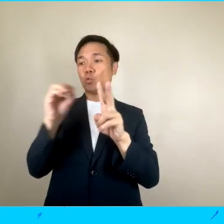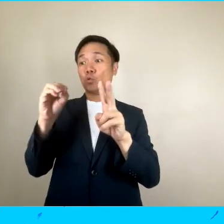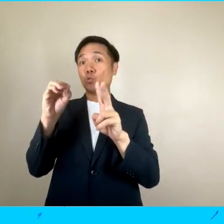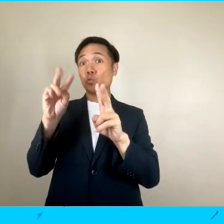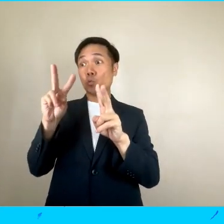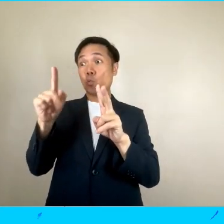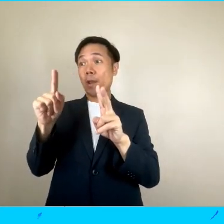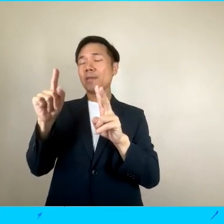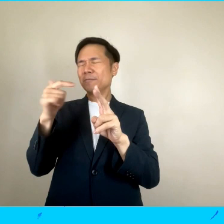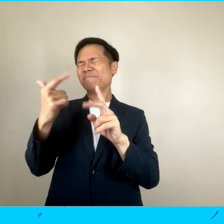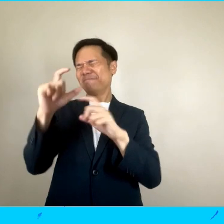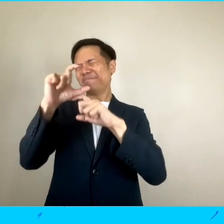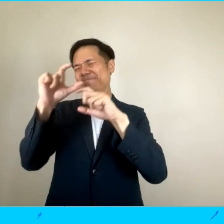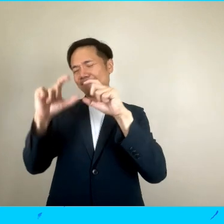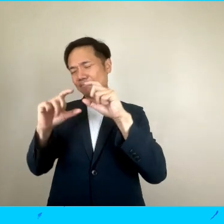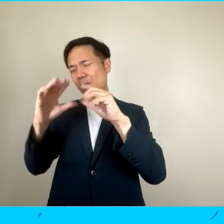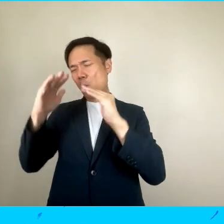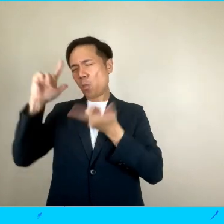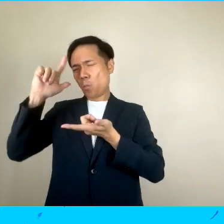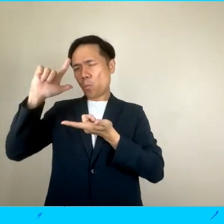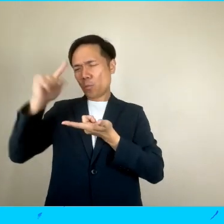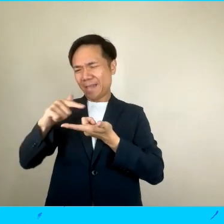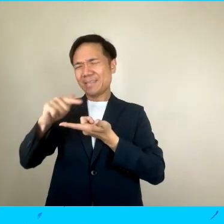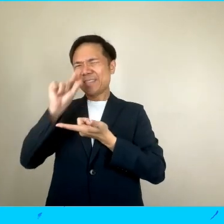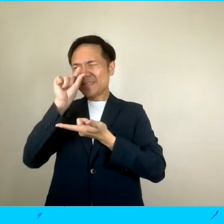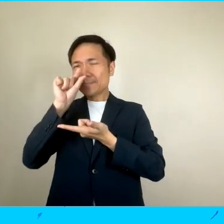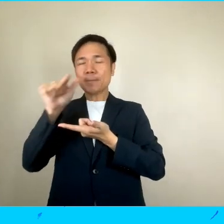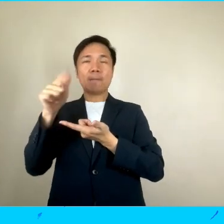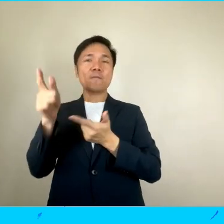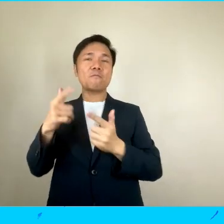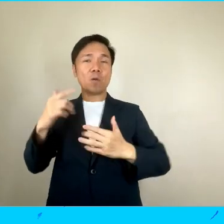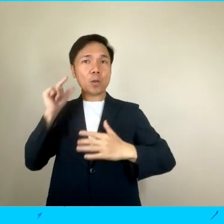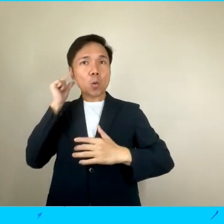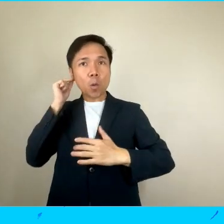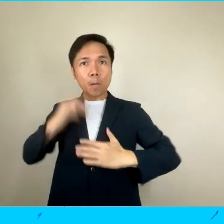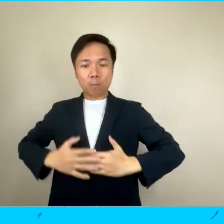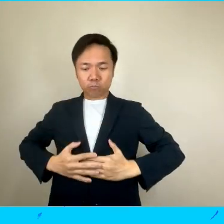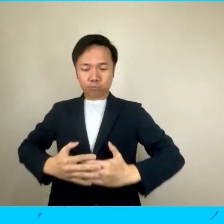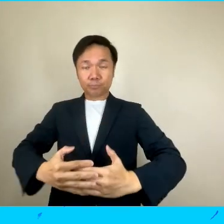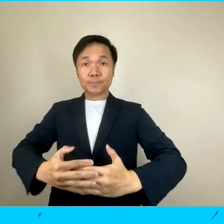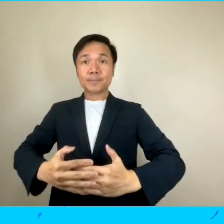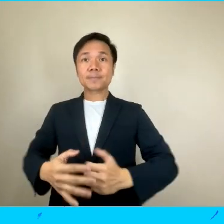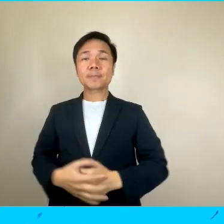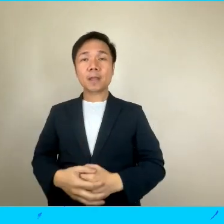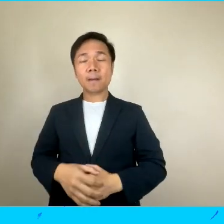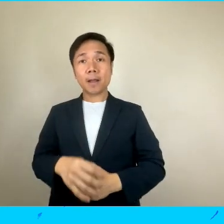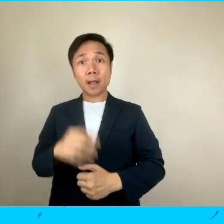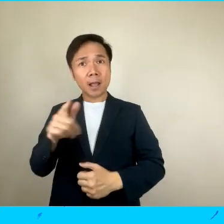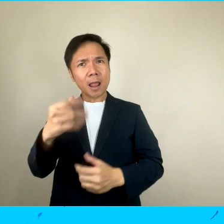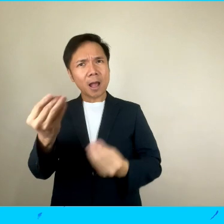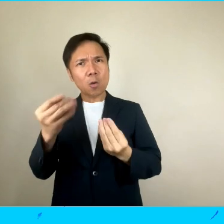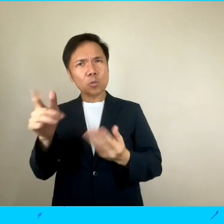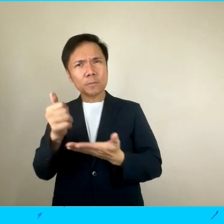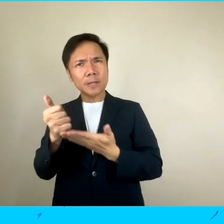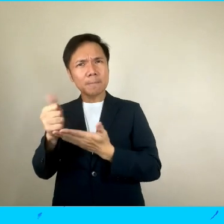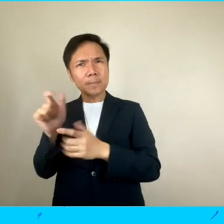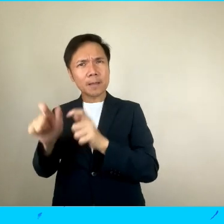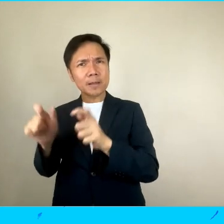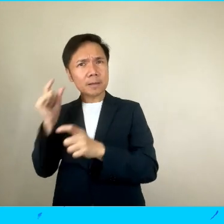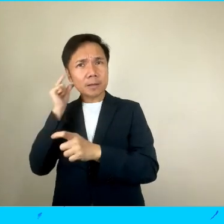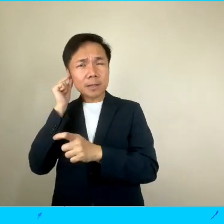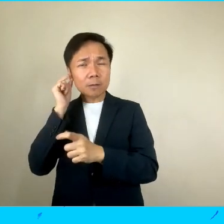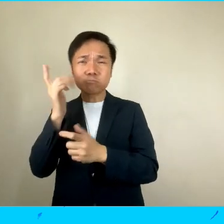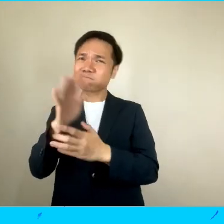Et donc, ceci, et on a eu une baisse. Mais comment, vous pouvez savoir peut-être comment vous faites des décisions sur ce